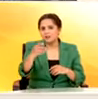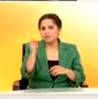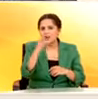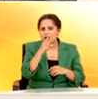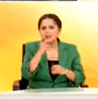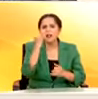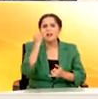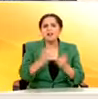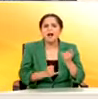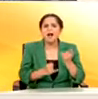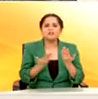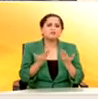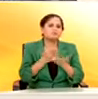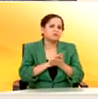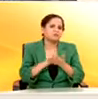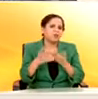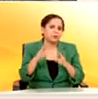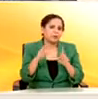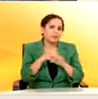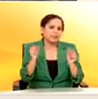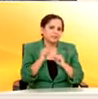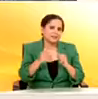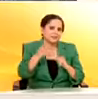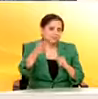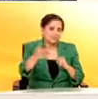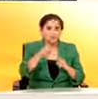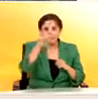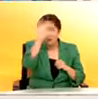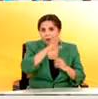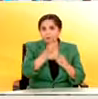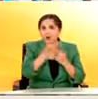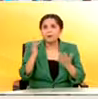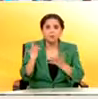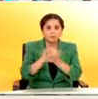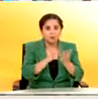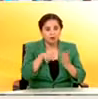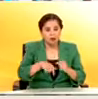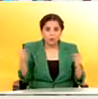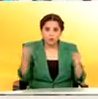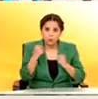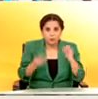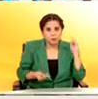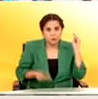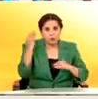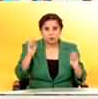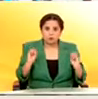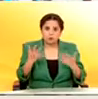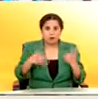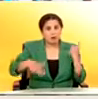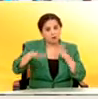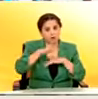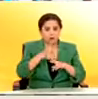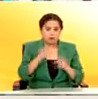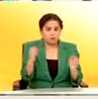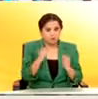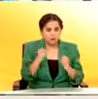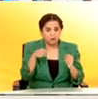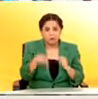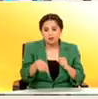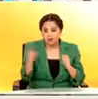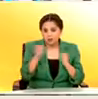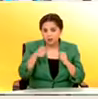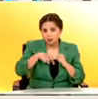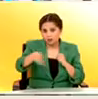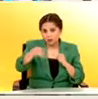होने वाला होगा। देश के ज्यादातर हिस्सों में अब ठंड भी तेज होती जाएगी। सर्दियों के